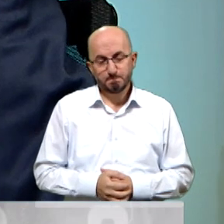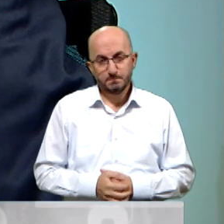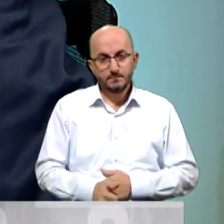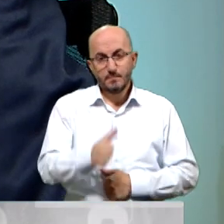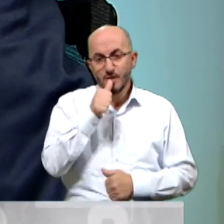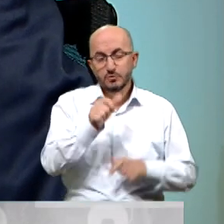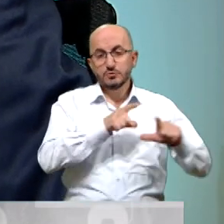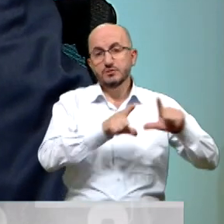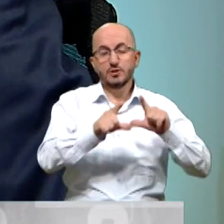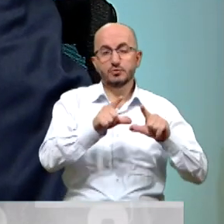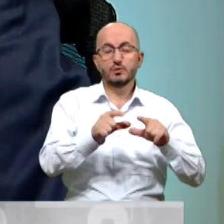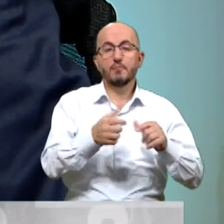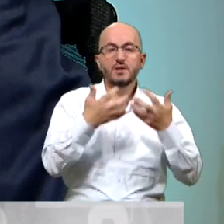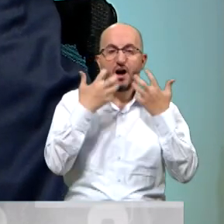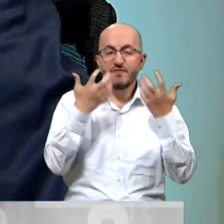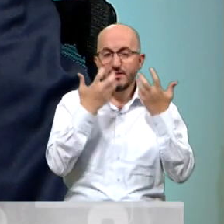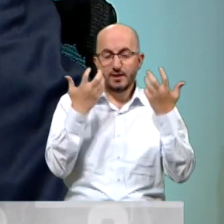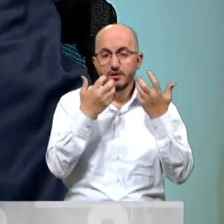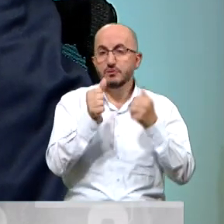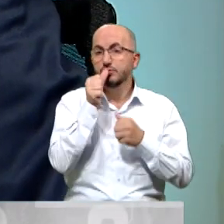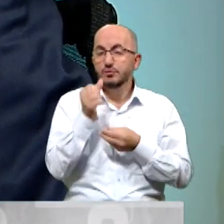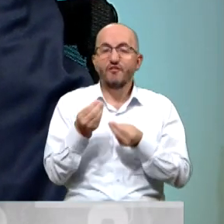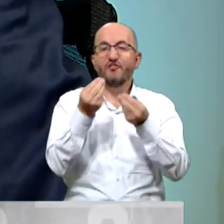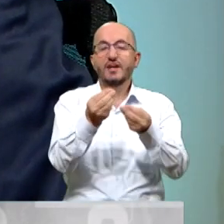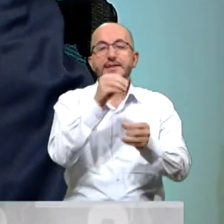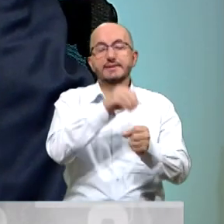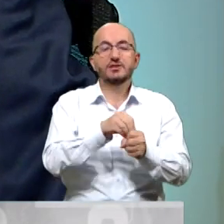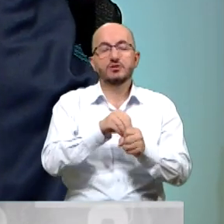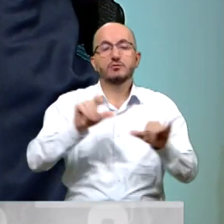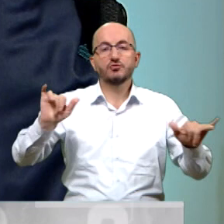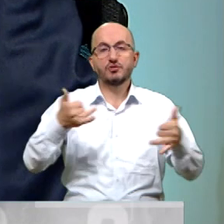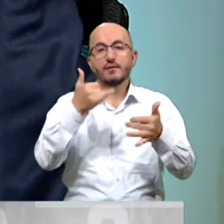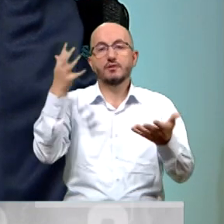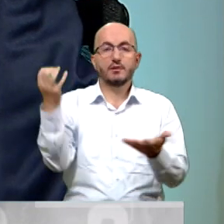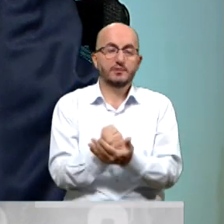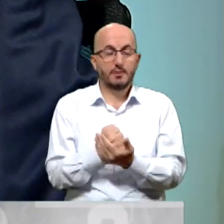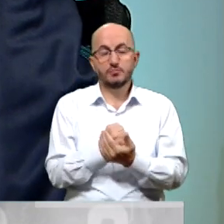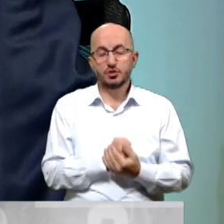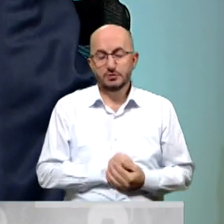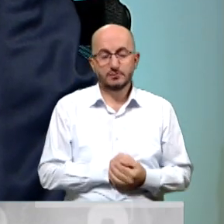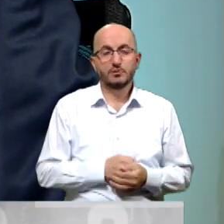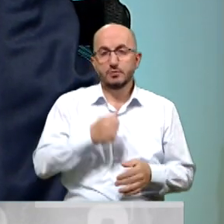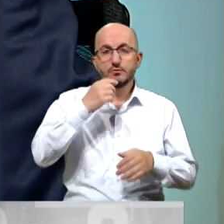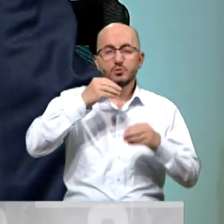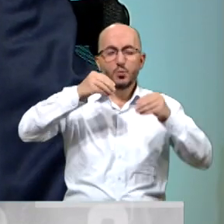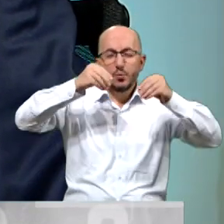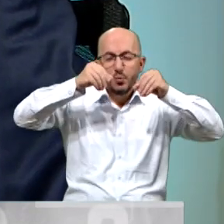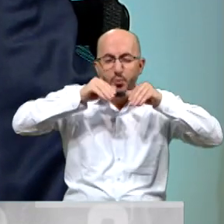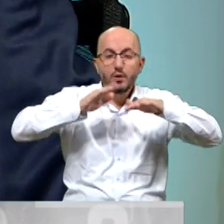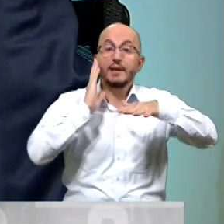su ihtiyacı olan bir hayvana su verdiği için cenneti hak etmiştir. Allah Allah. Çölde giden